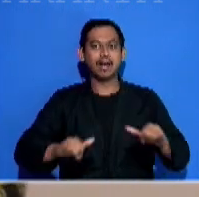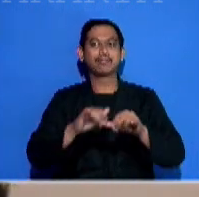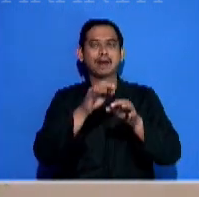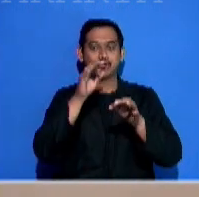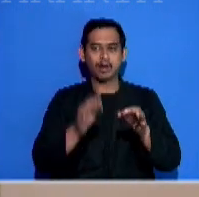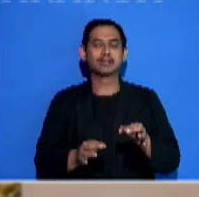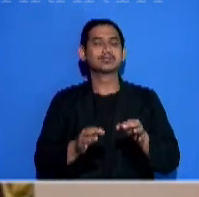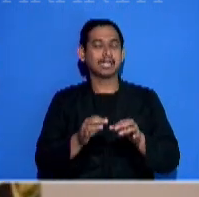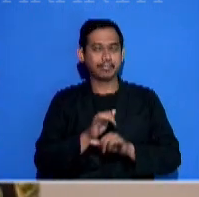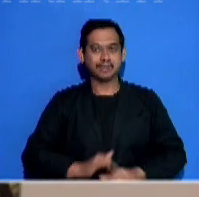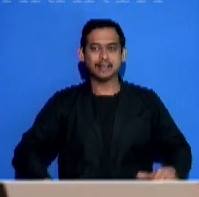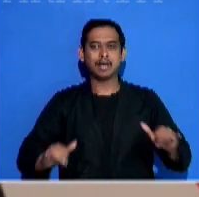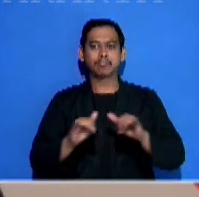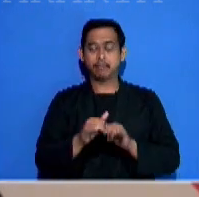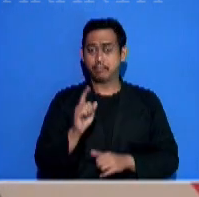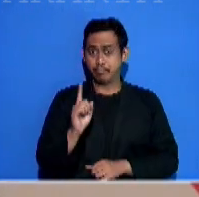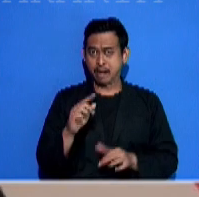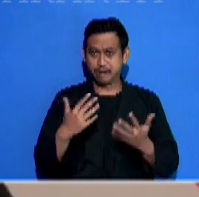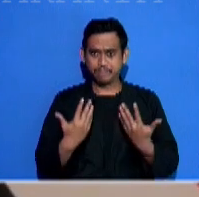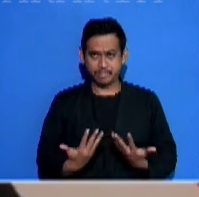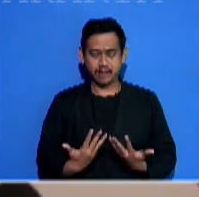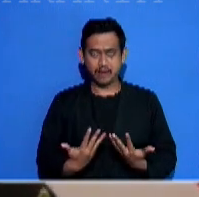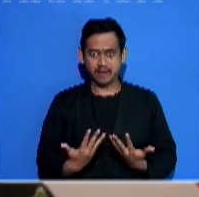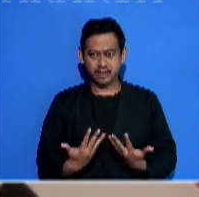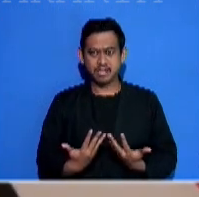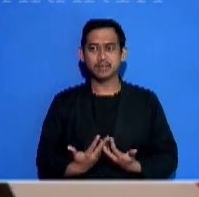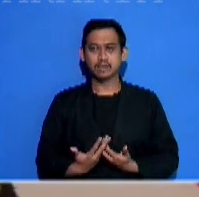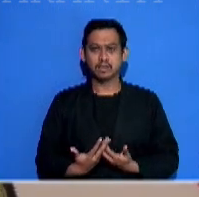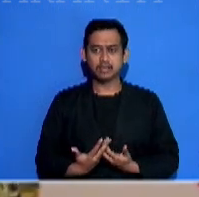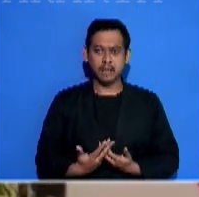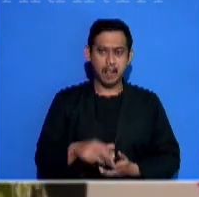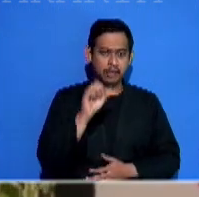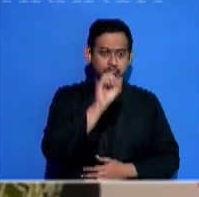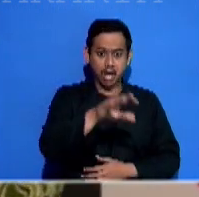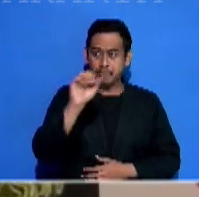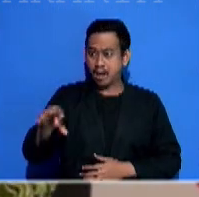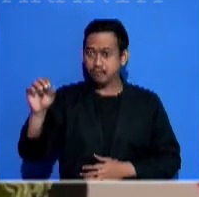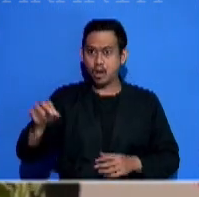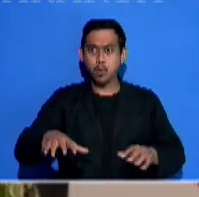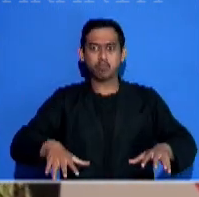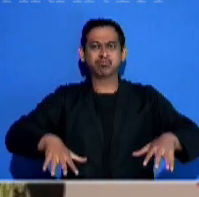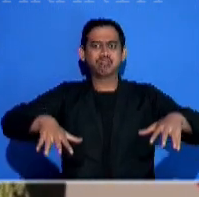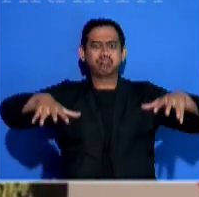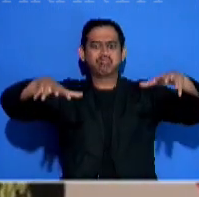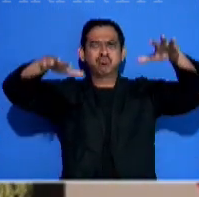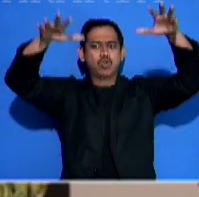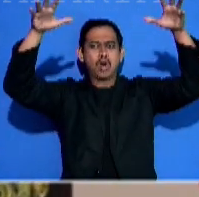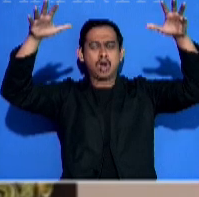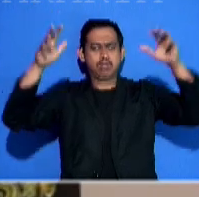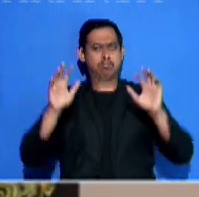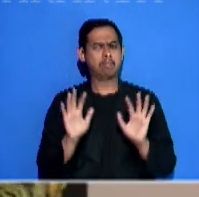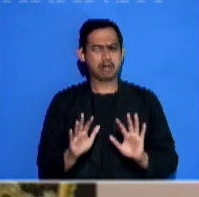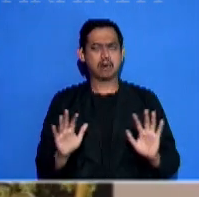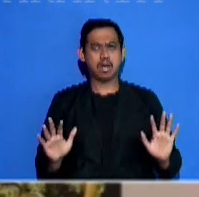karena pada dasarnya Eh kayak sampah-sampah yang menggunung itu kan sebenarnya sampah sisa dari